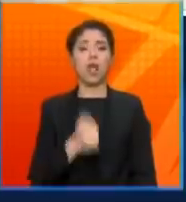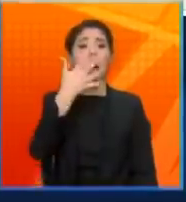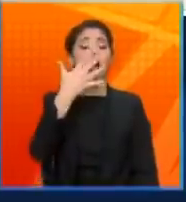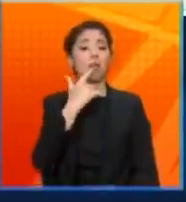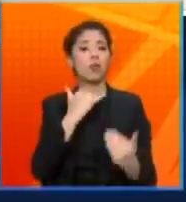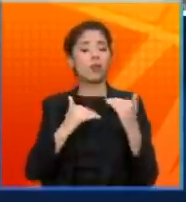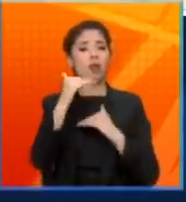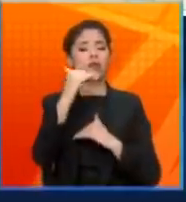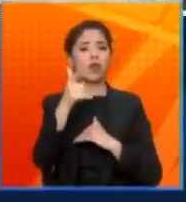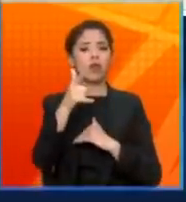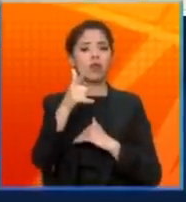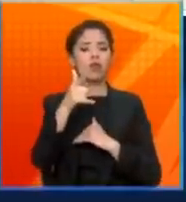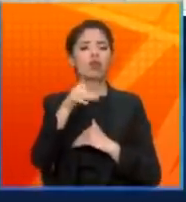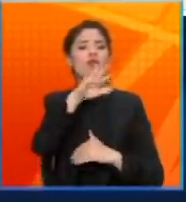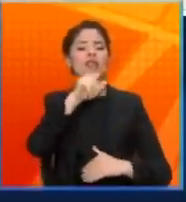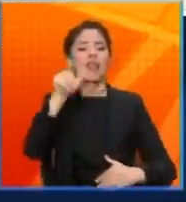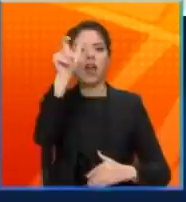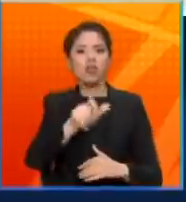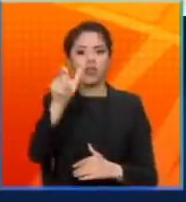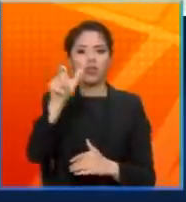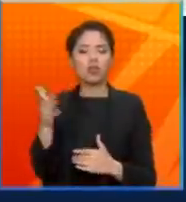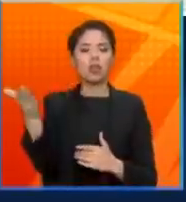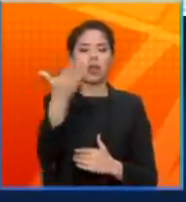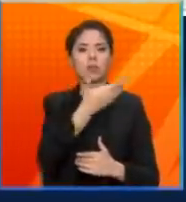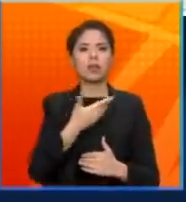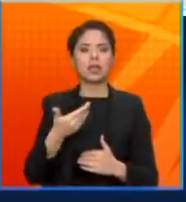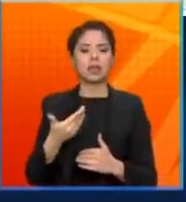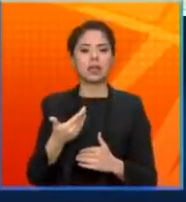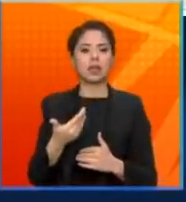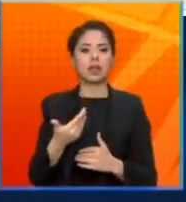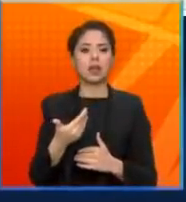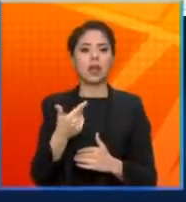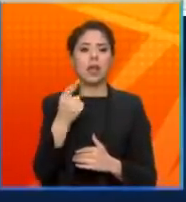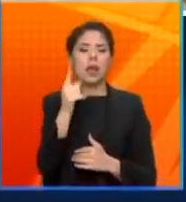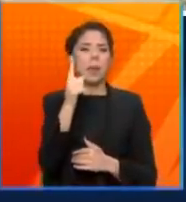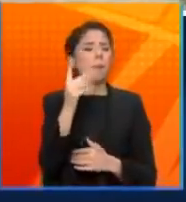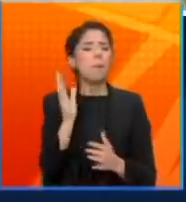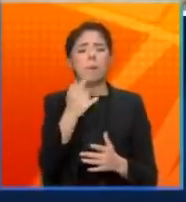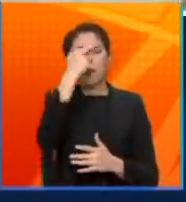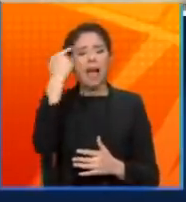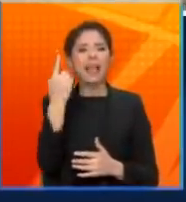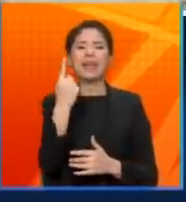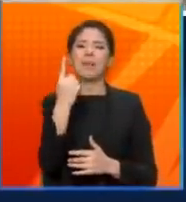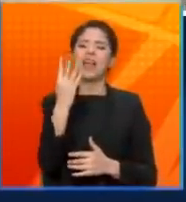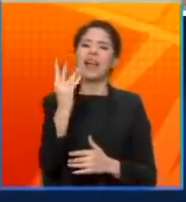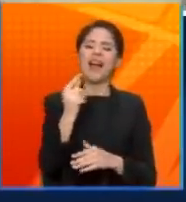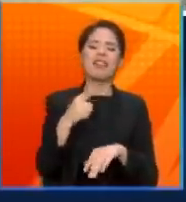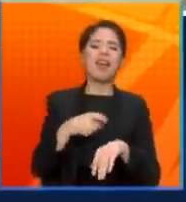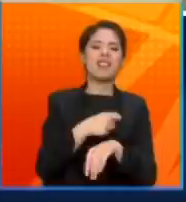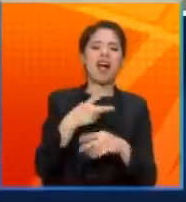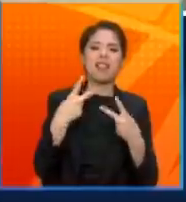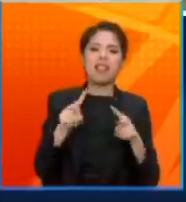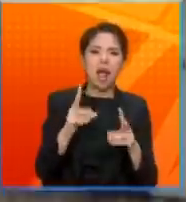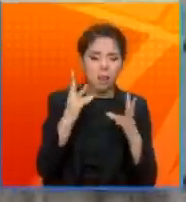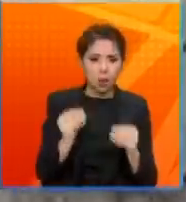65 yaş üstü büyüklerimizi, çınarlarımızı hiç olmazsa birkaç saat serbestlik söz konusu olabilir mi